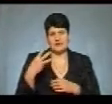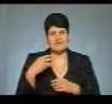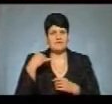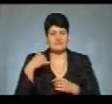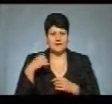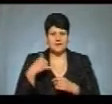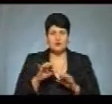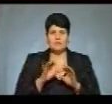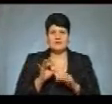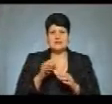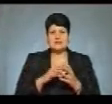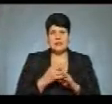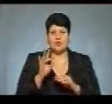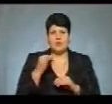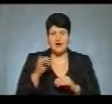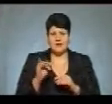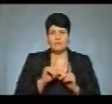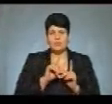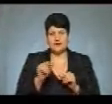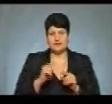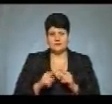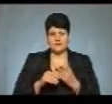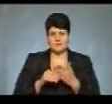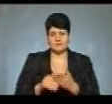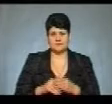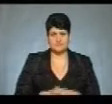на виклик у село Рай уже виїхала бригада невідкладної допомоги.